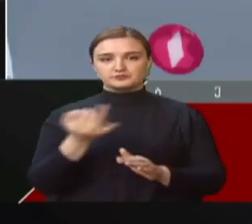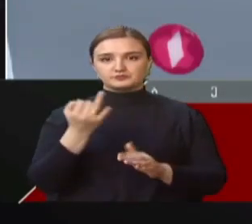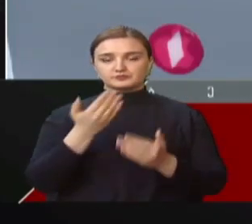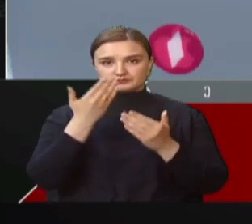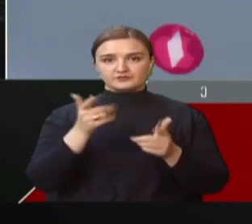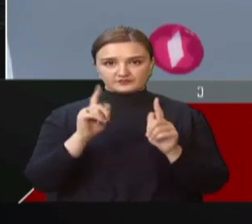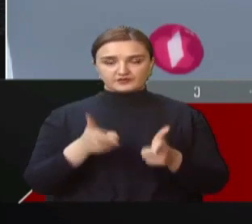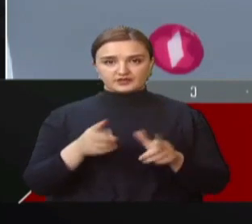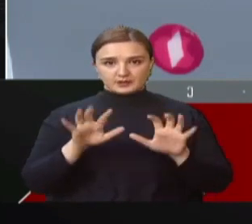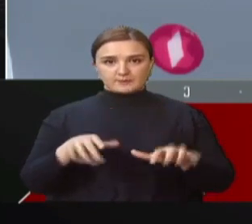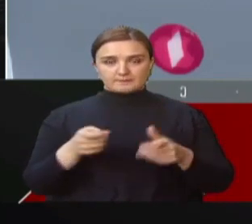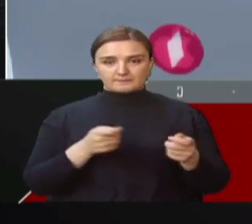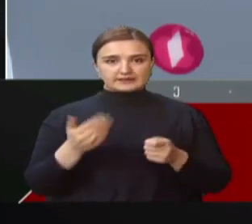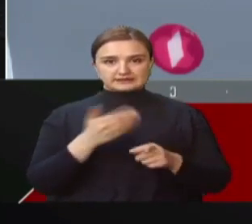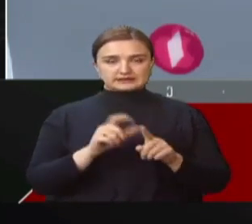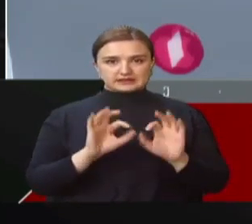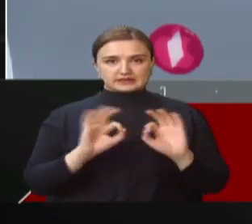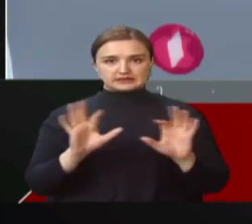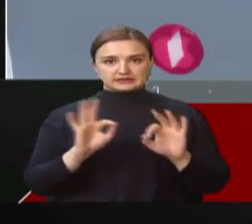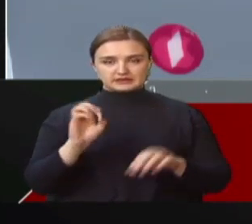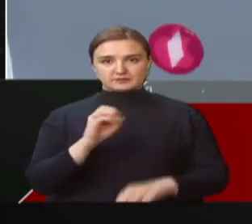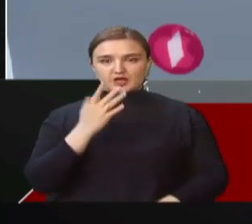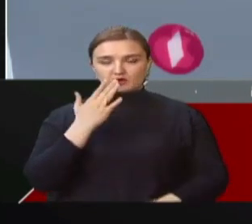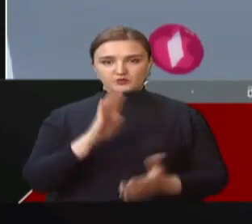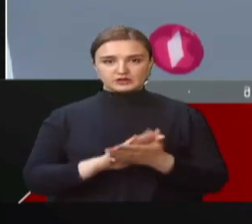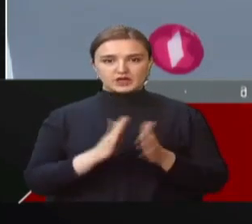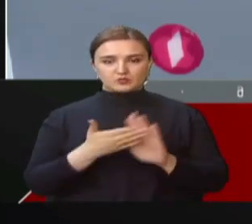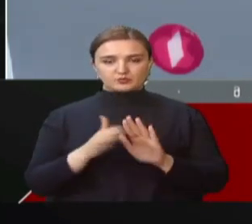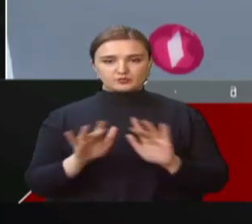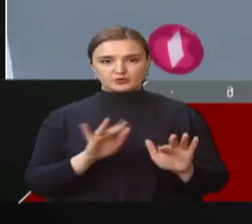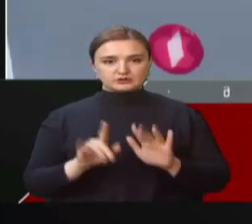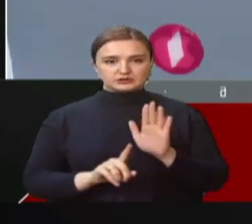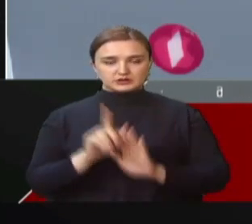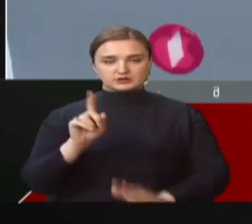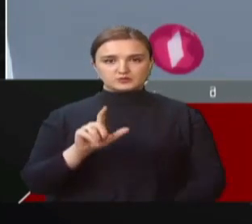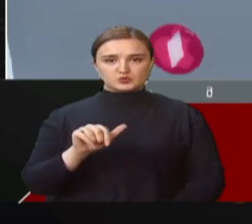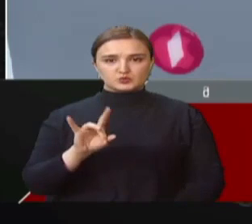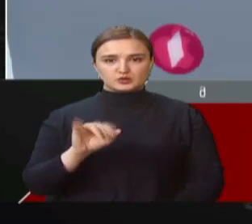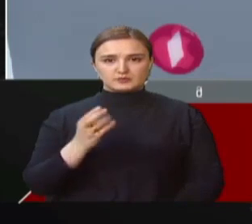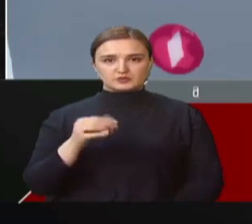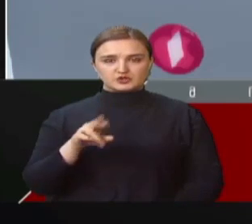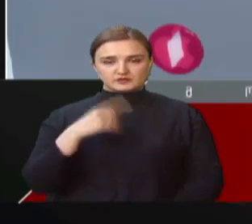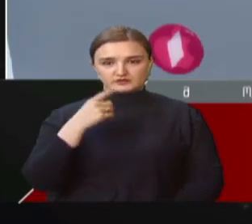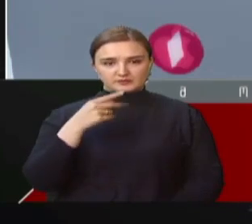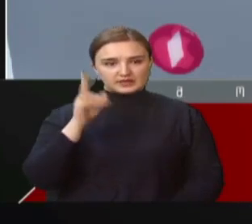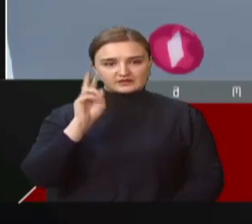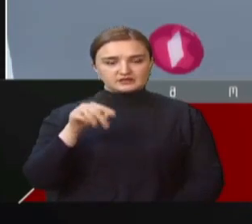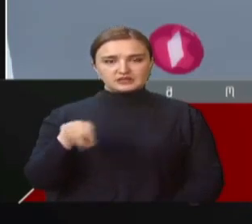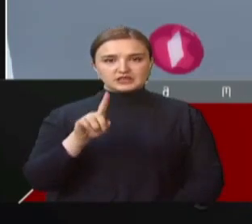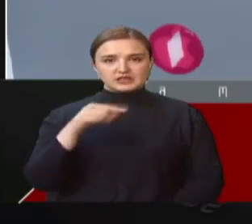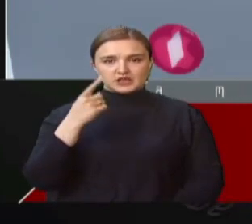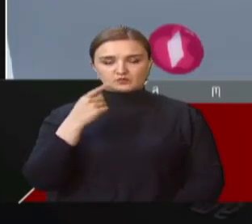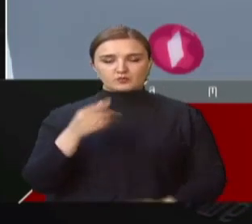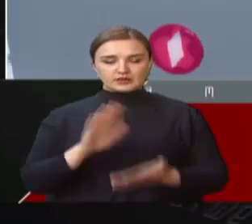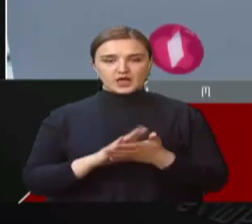მაინტერესებს ეთანხმებით პრეზიდენტის განცხადებას ეროვნული თანხმობის პროცესი დაწყებულიო სალომე ზურაბიშვილმა თქვა. მე არ ვიცი რას გულისხმობს